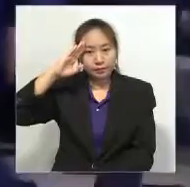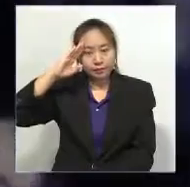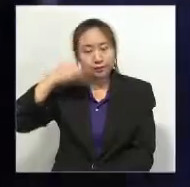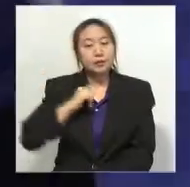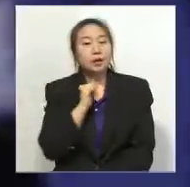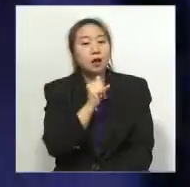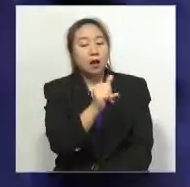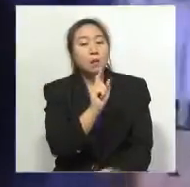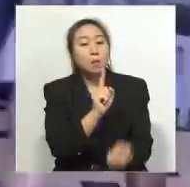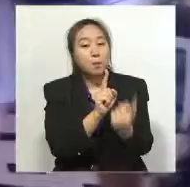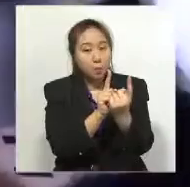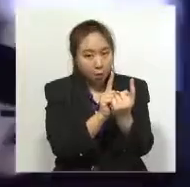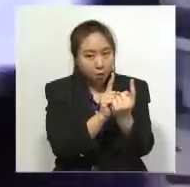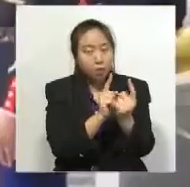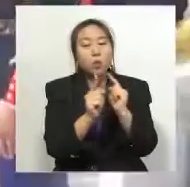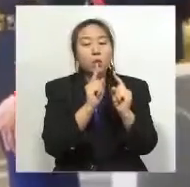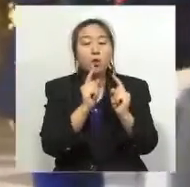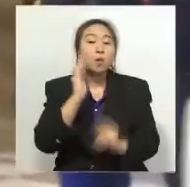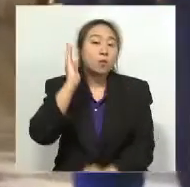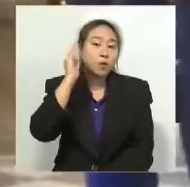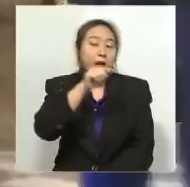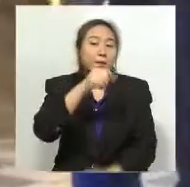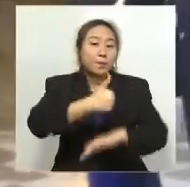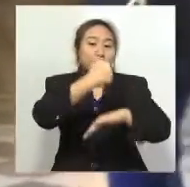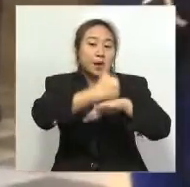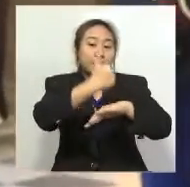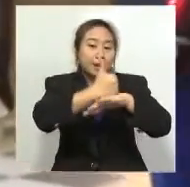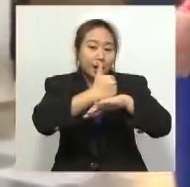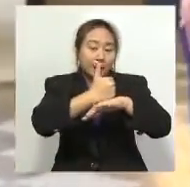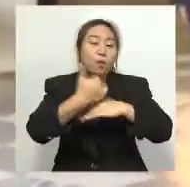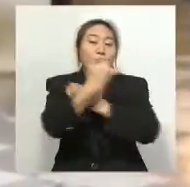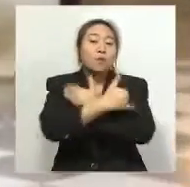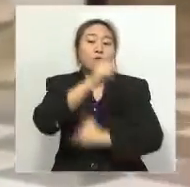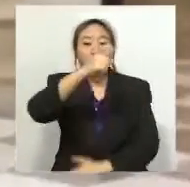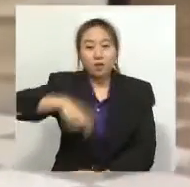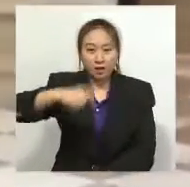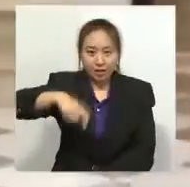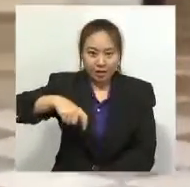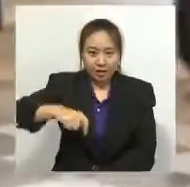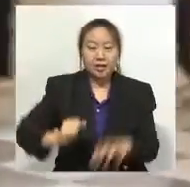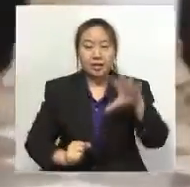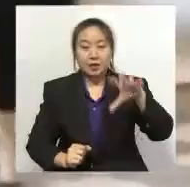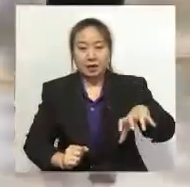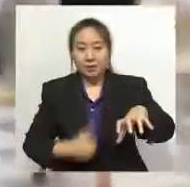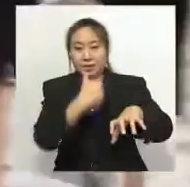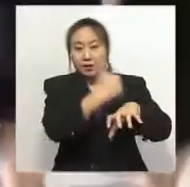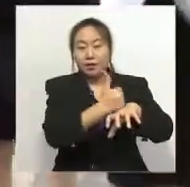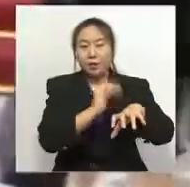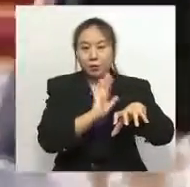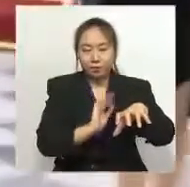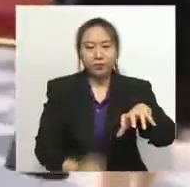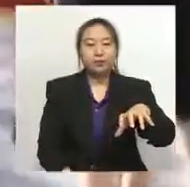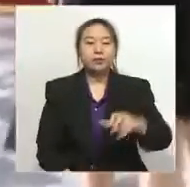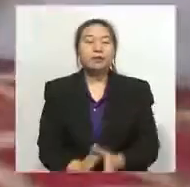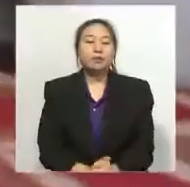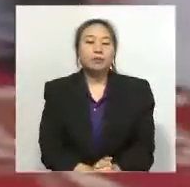ครับได้เข้าเยี่ยมคารวะนายเอ็มมานูเอลมาครงประธานาธิบดีสาธารณรัฐฝรั่งเศสที่ทำเนียบประธานาธิบดีสาธารณรัฐฝรั่ง